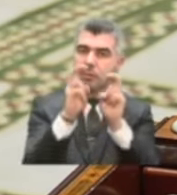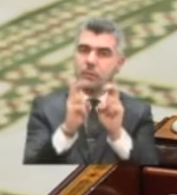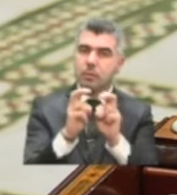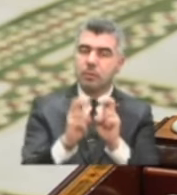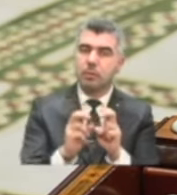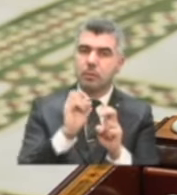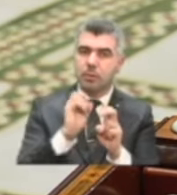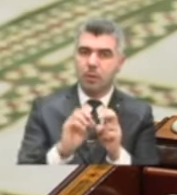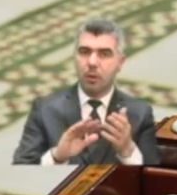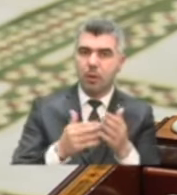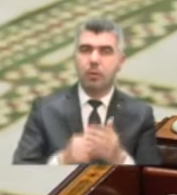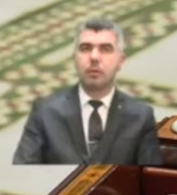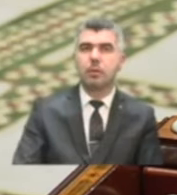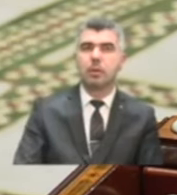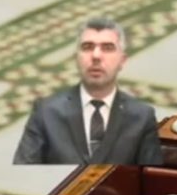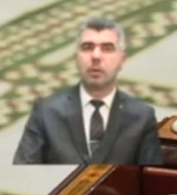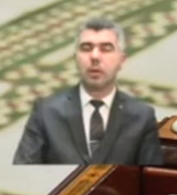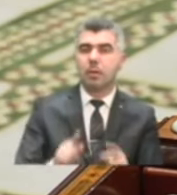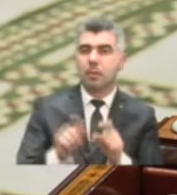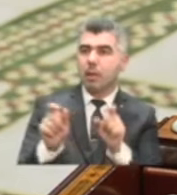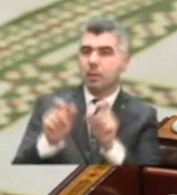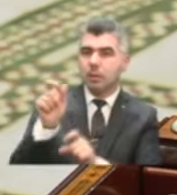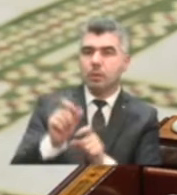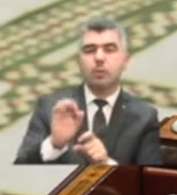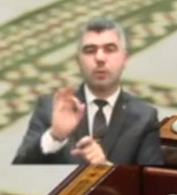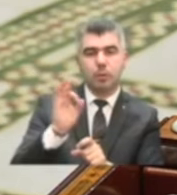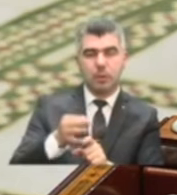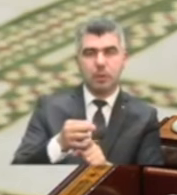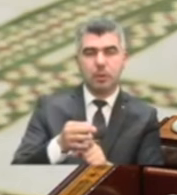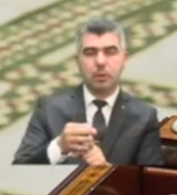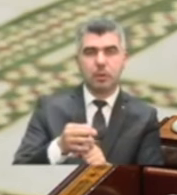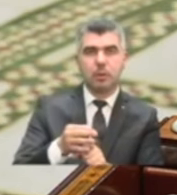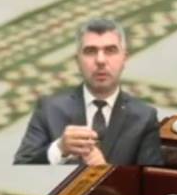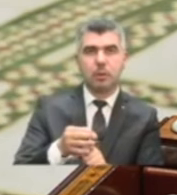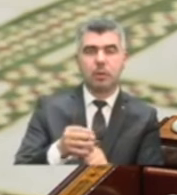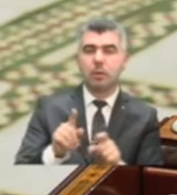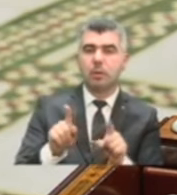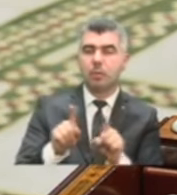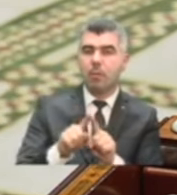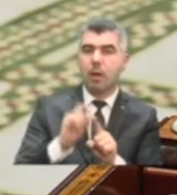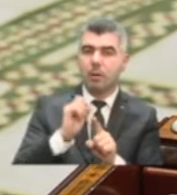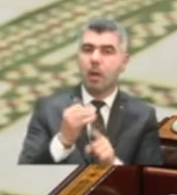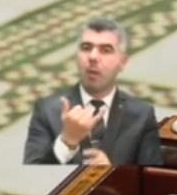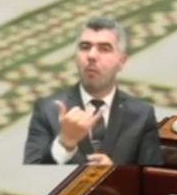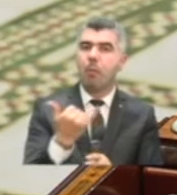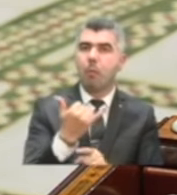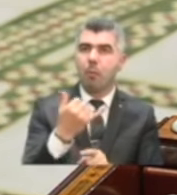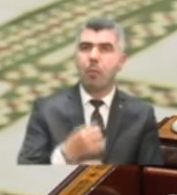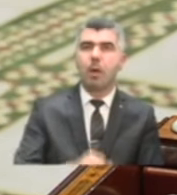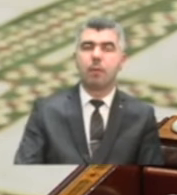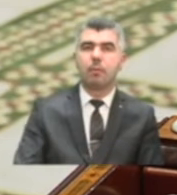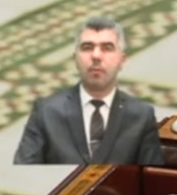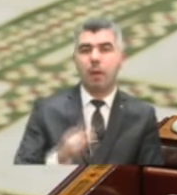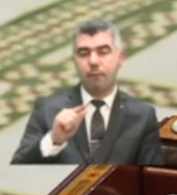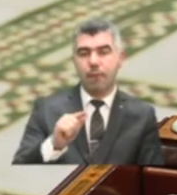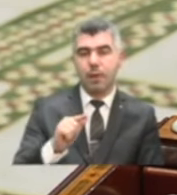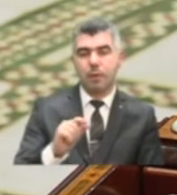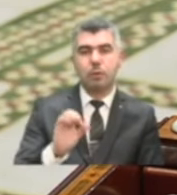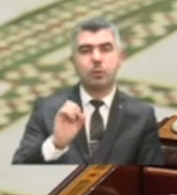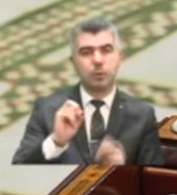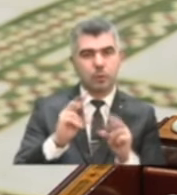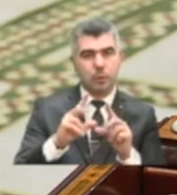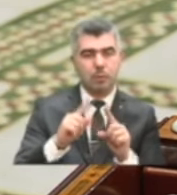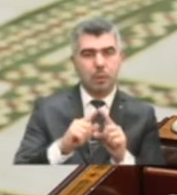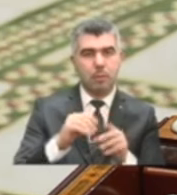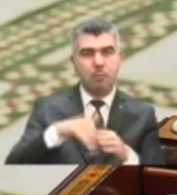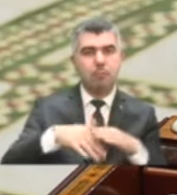نقولوا مقلصة بالنسبة لهذه الفئة؟ هذا قرار جد يعني مهم وتيقدر يتخذ في هذه القبة